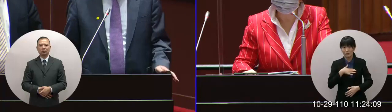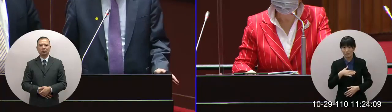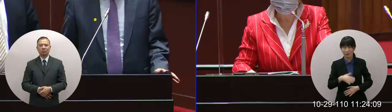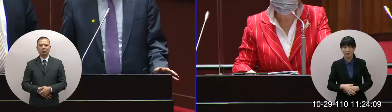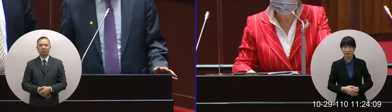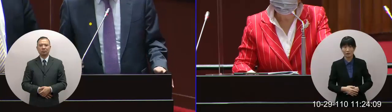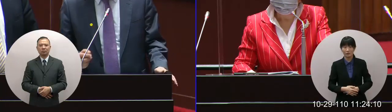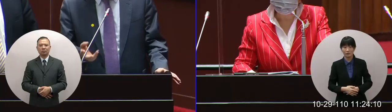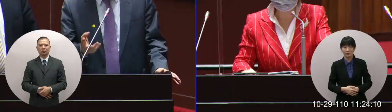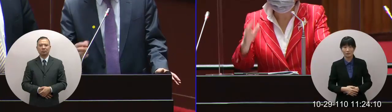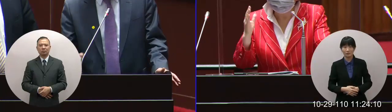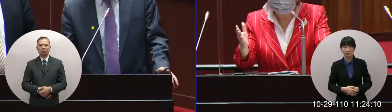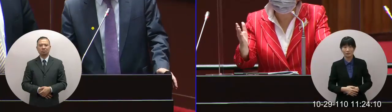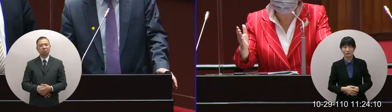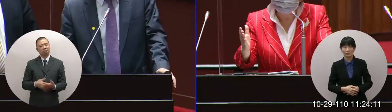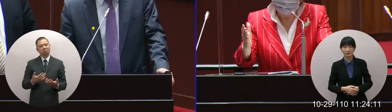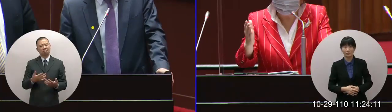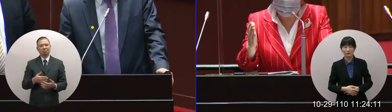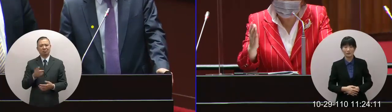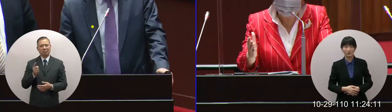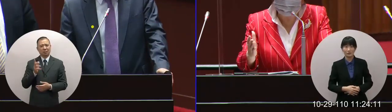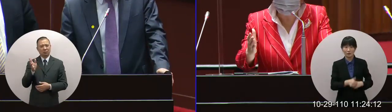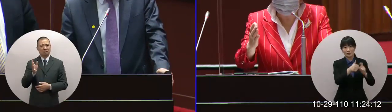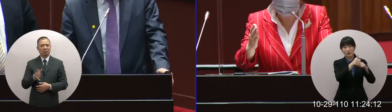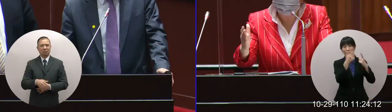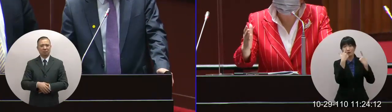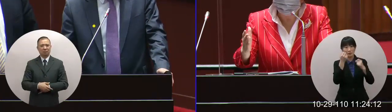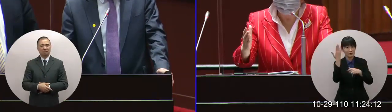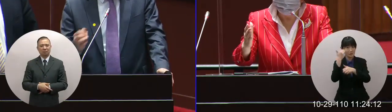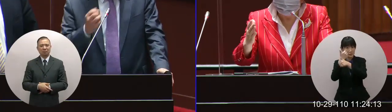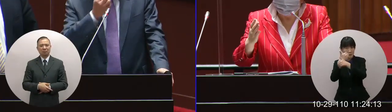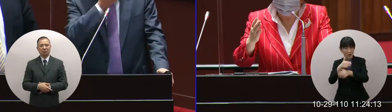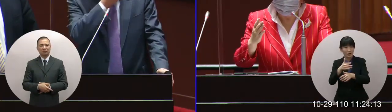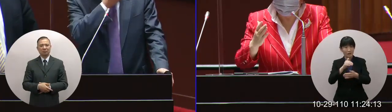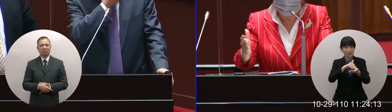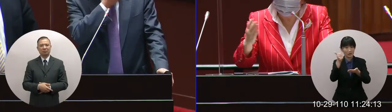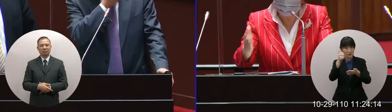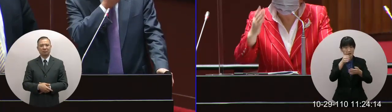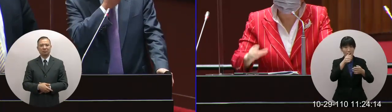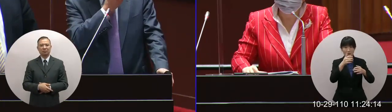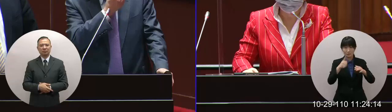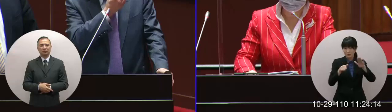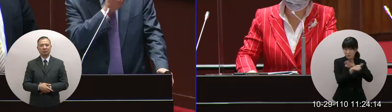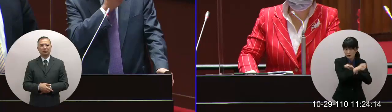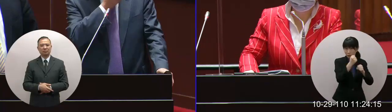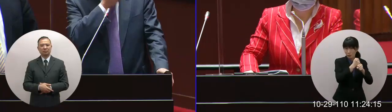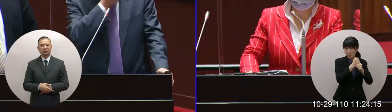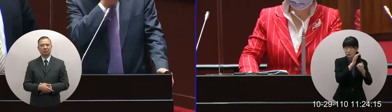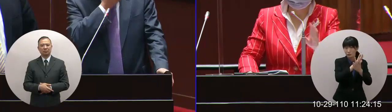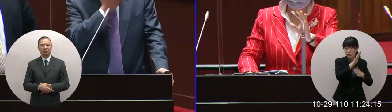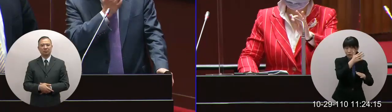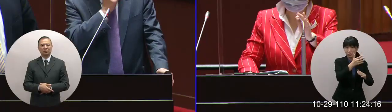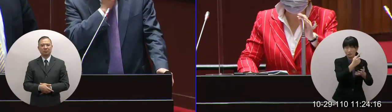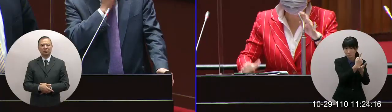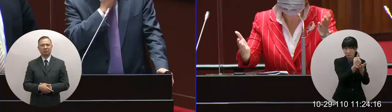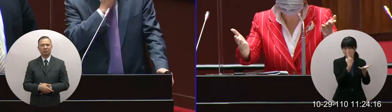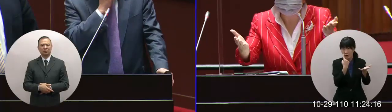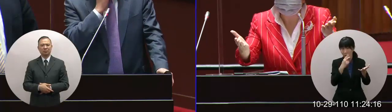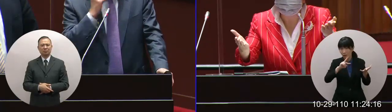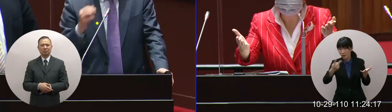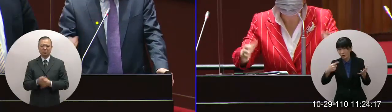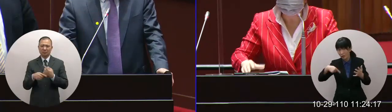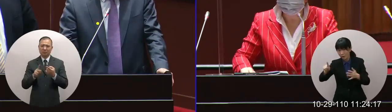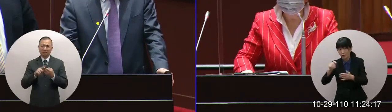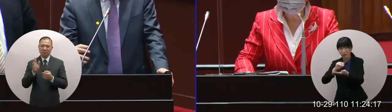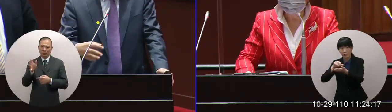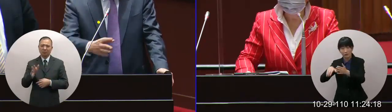吗？ 你可能要问 David 医师离职回到医疗界。 那 我们现在不讲医